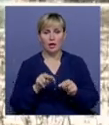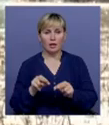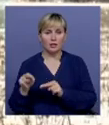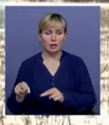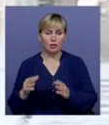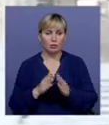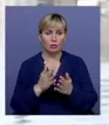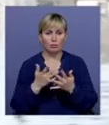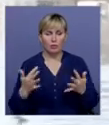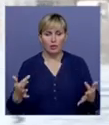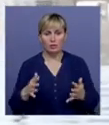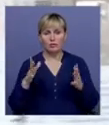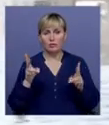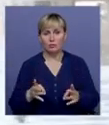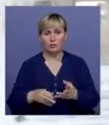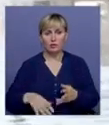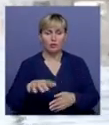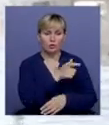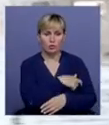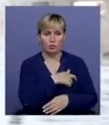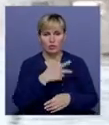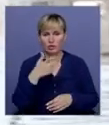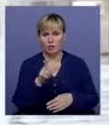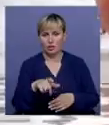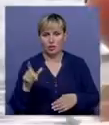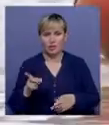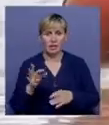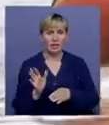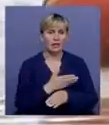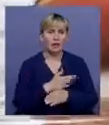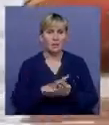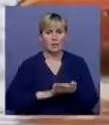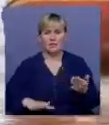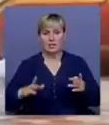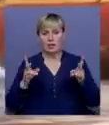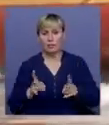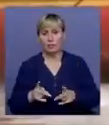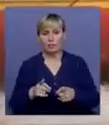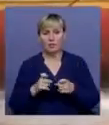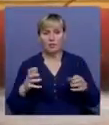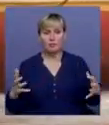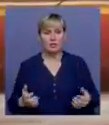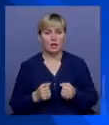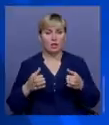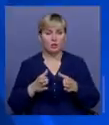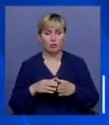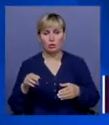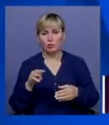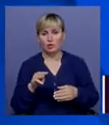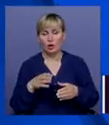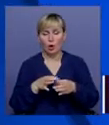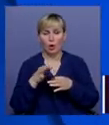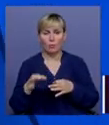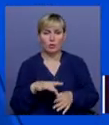имущество сельчан зоне бедствия дежурят почти 300 человек для ликвидации последствий паводков привлечены спасательные службы туркестанской